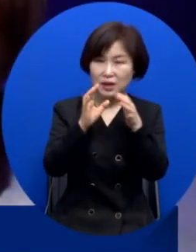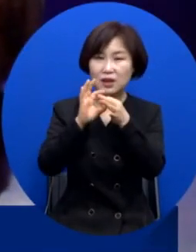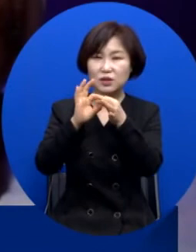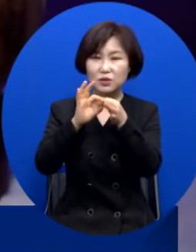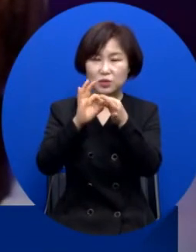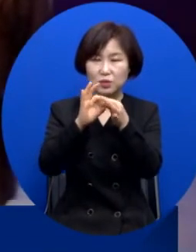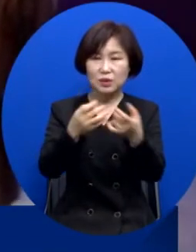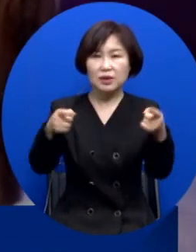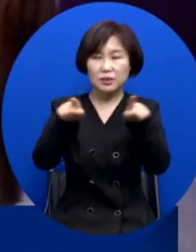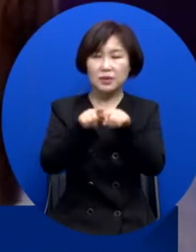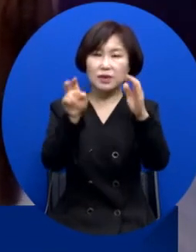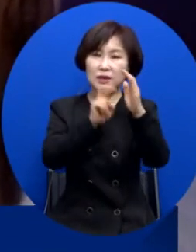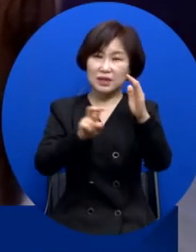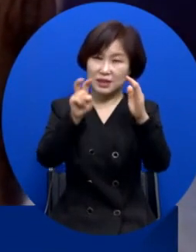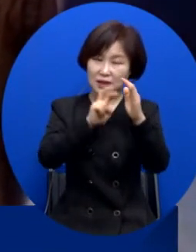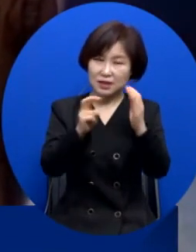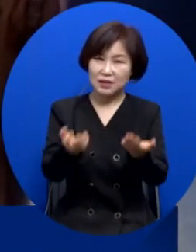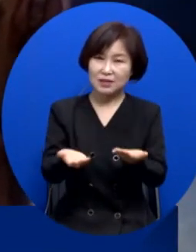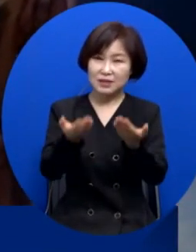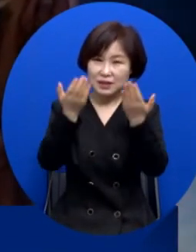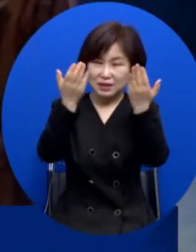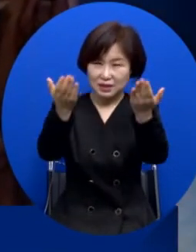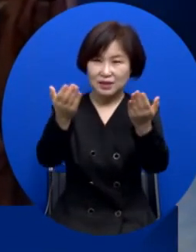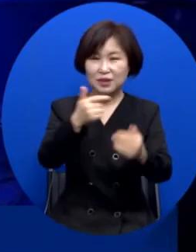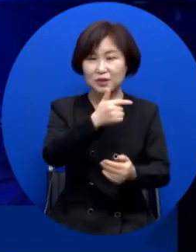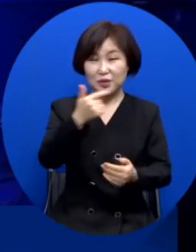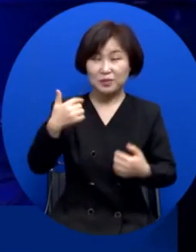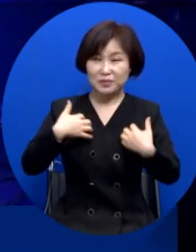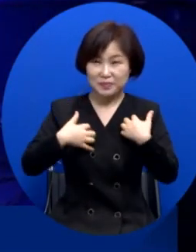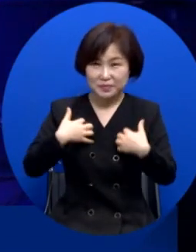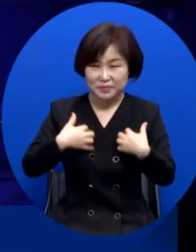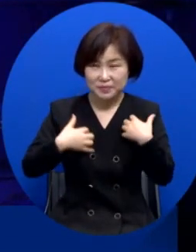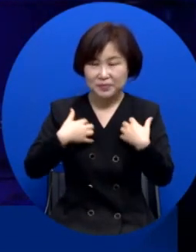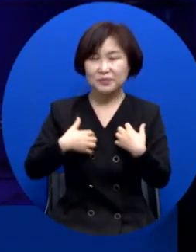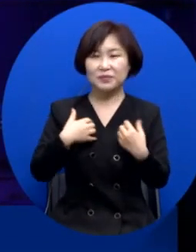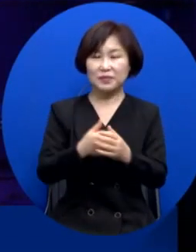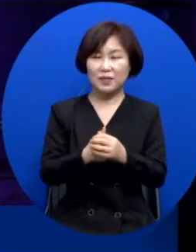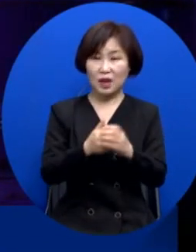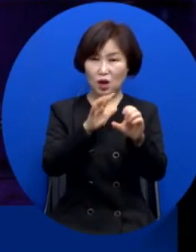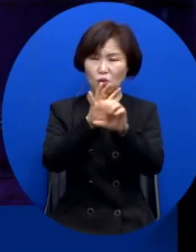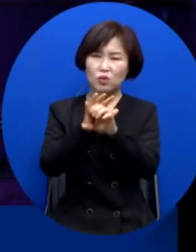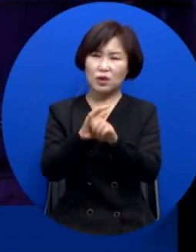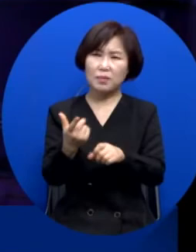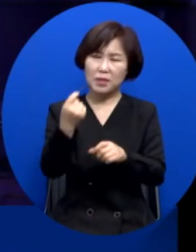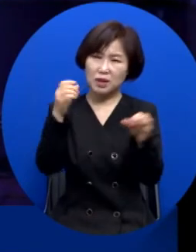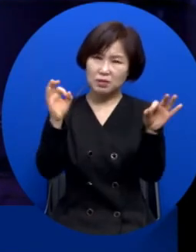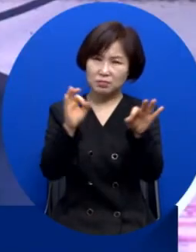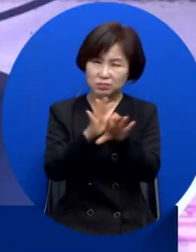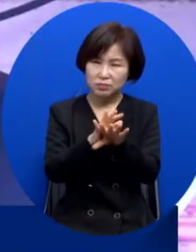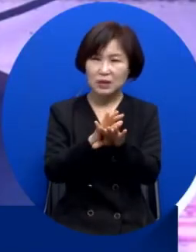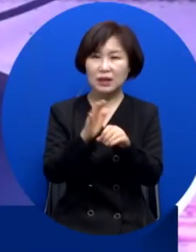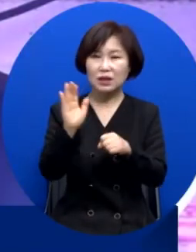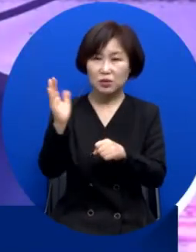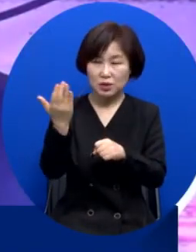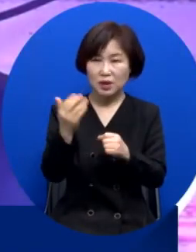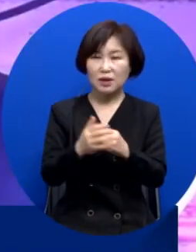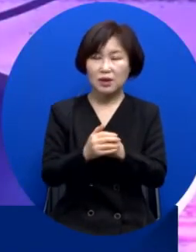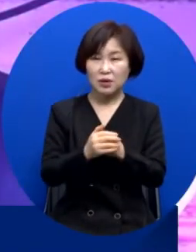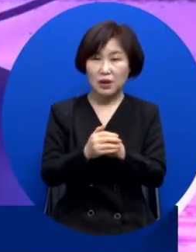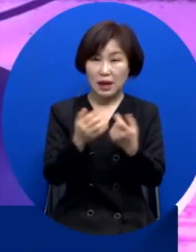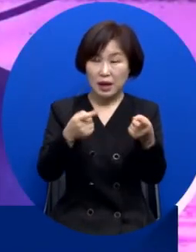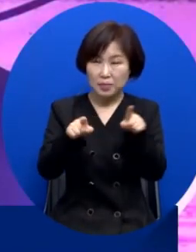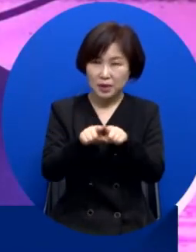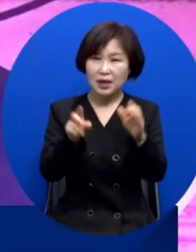랜선으로라도 함께 찬양 나눌 수 있게 돼서 너무 좋았고요. 하루빨리 코로나가 종식돼서 직접 함께 나누고